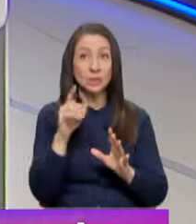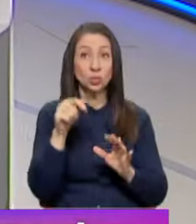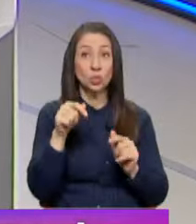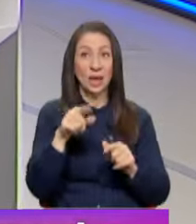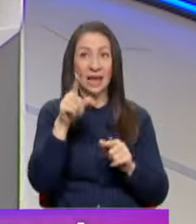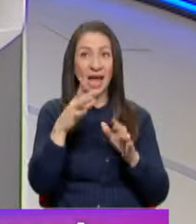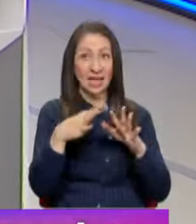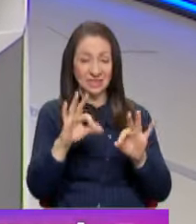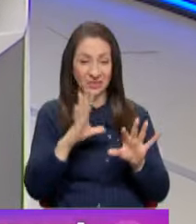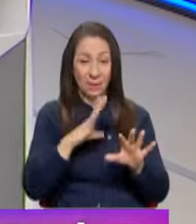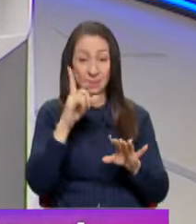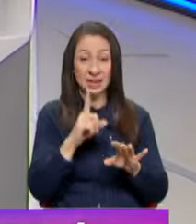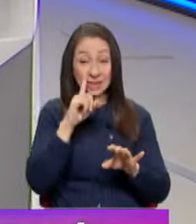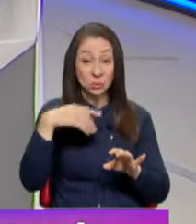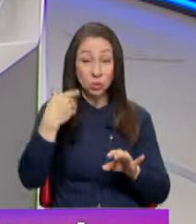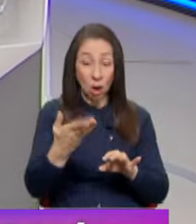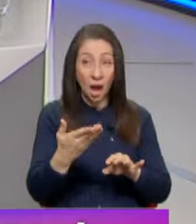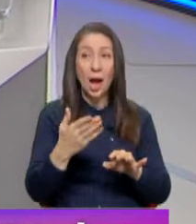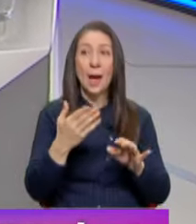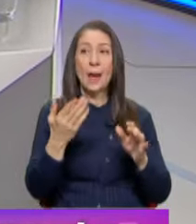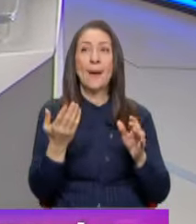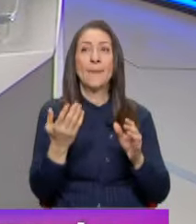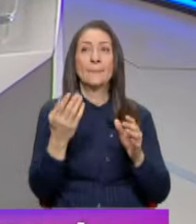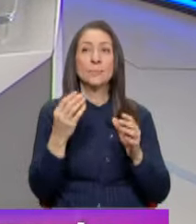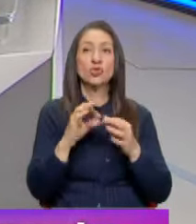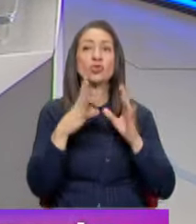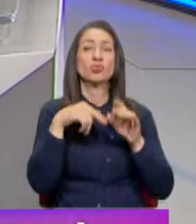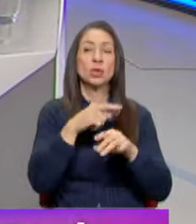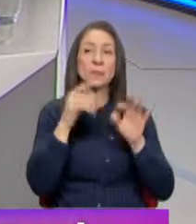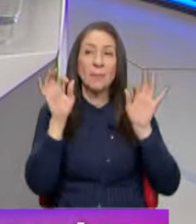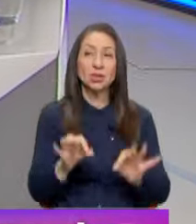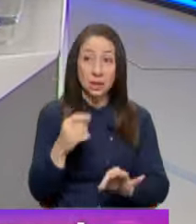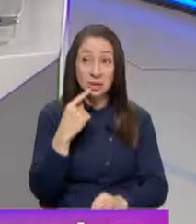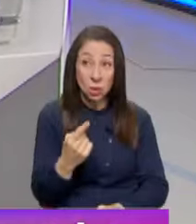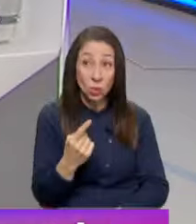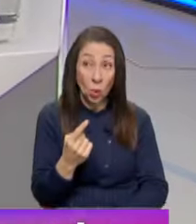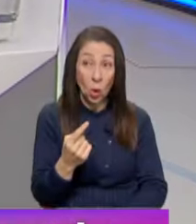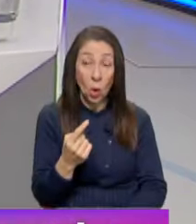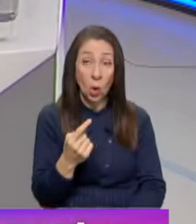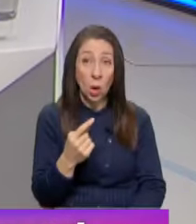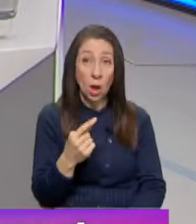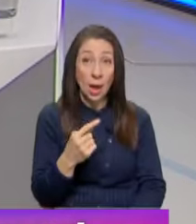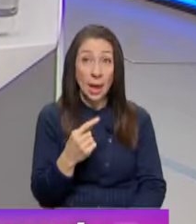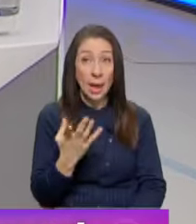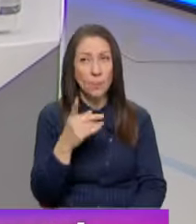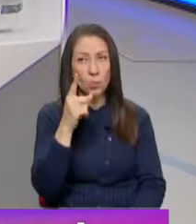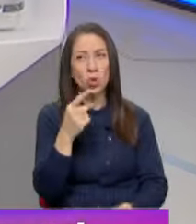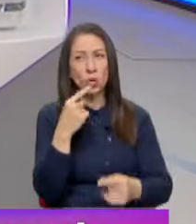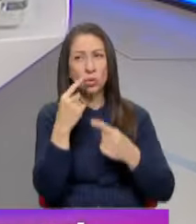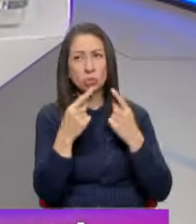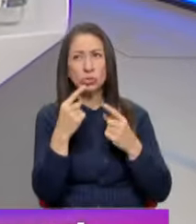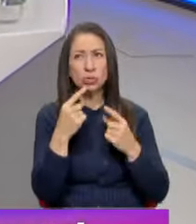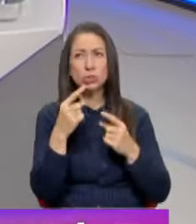anda hazırlığı var 1 Nisan itibariyle de hayatımıza girebilir değerlendirmeleri yapılıyor bir Eee Hem bu yorumlar onu